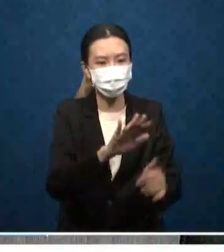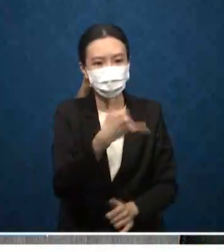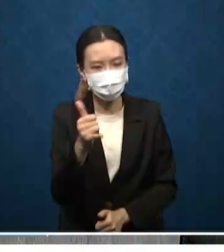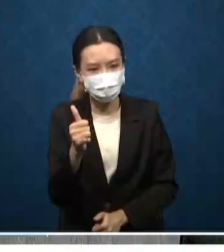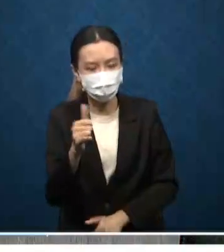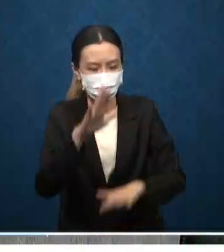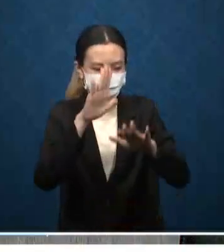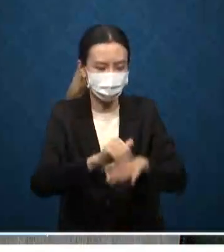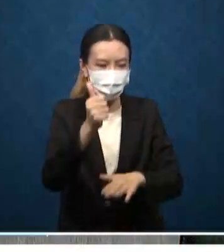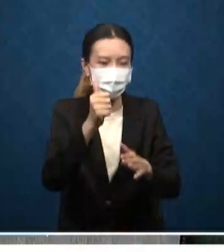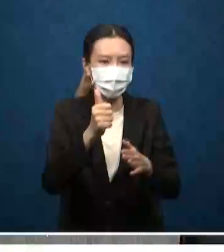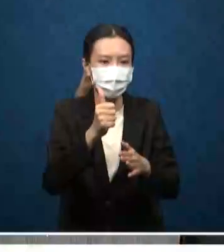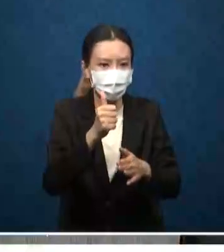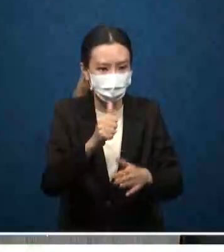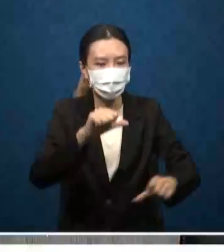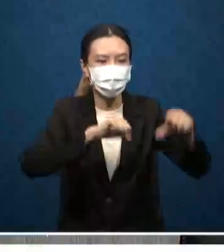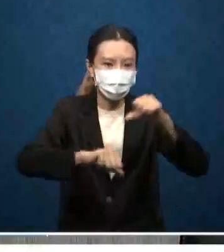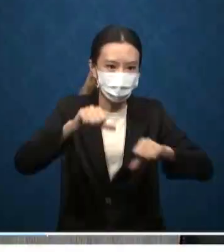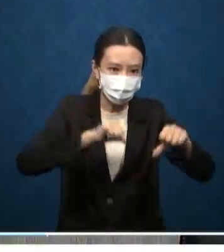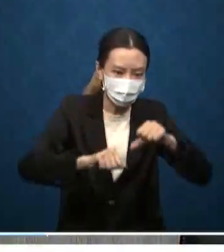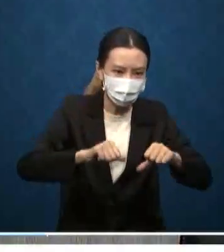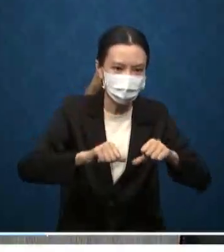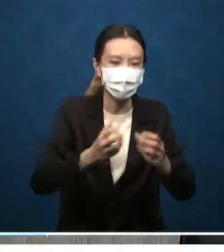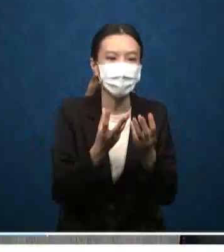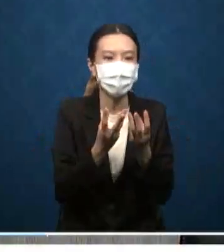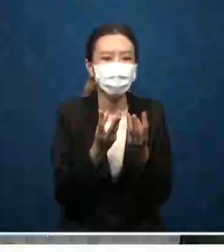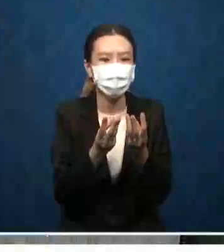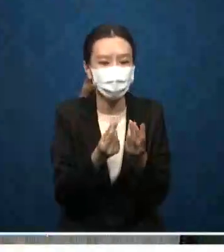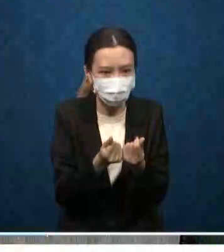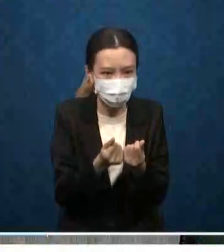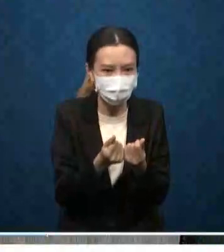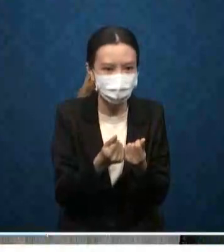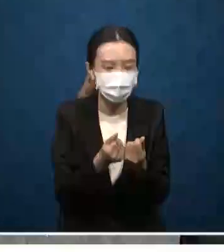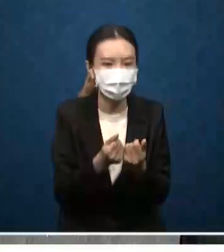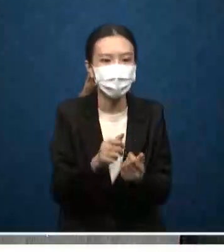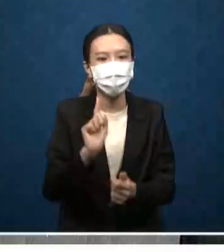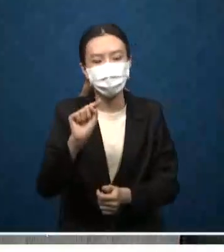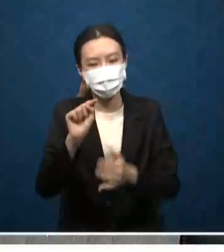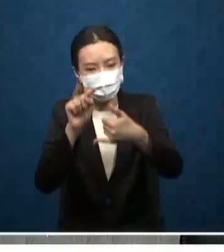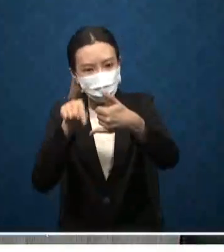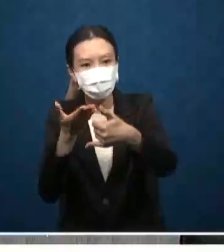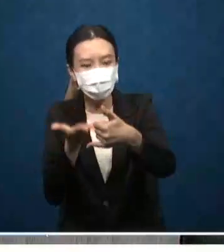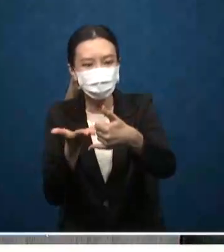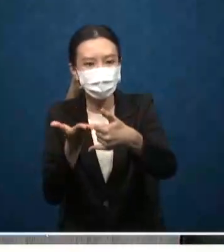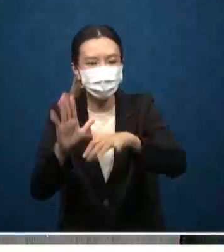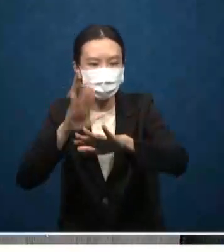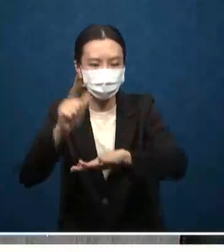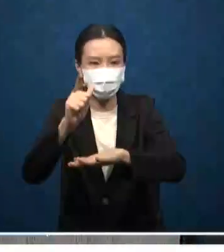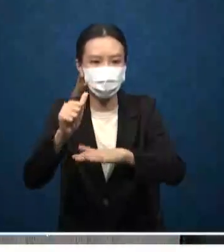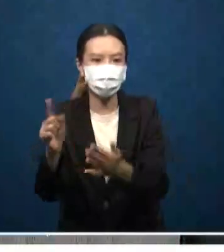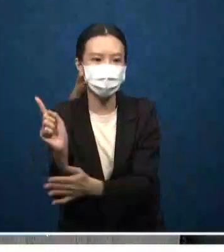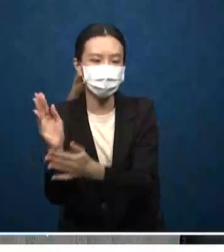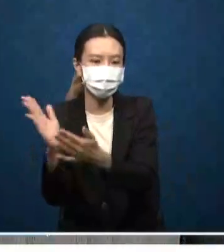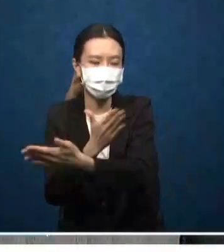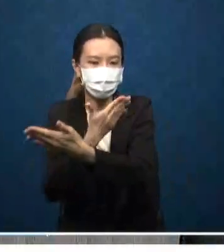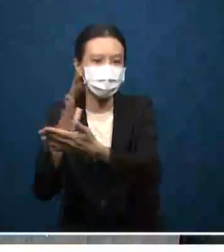บางคนถนัดช่างยนต์ช่างกลช่างไฟฟ้าบางคนถนัดดนตรีกีฬาศิลปะการ์ดเนอร์จึง